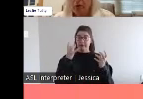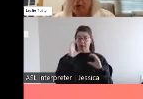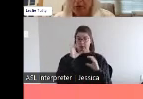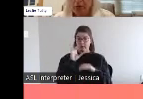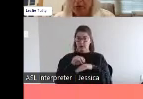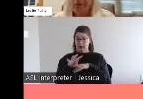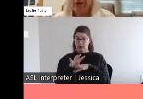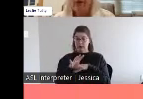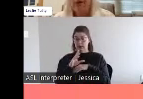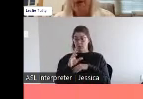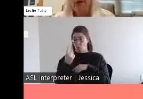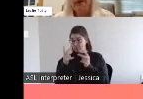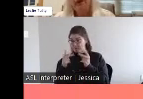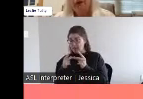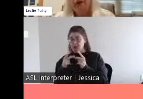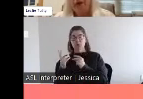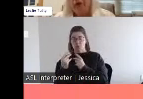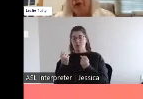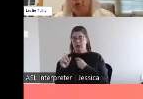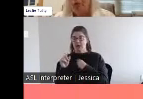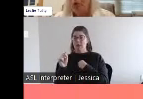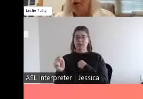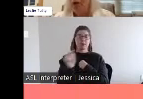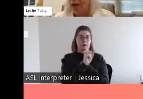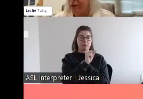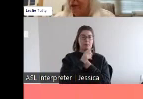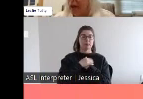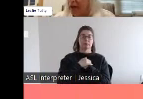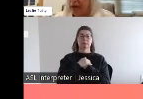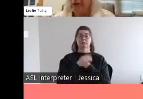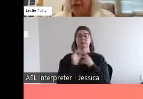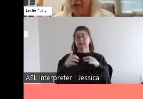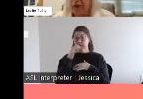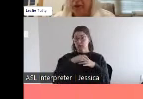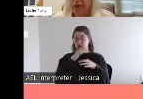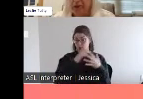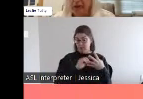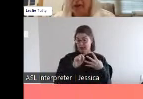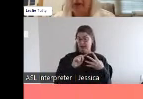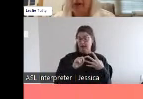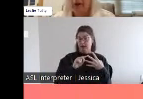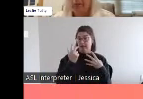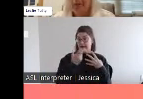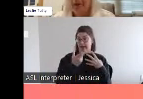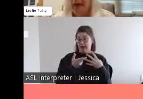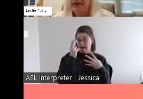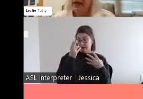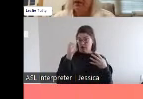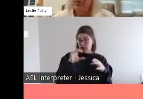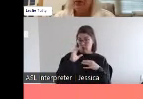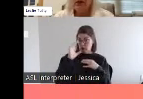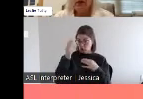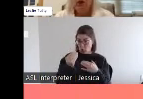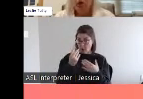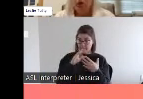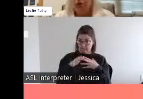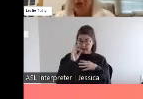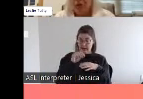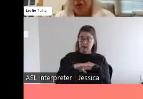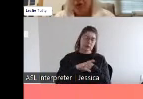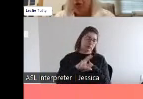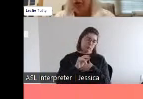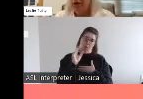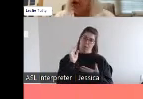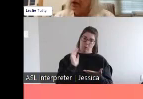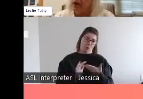cherché à obtenir des services de counseling, souvent auprès de plus d'une source. Les femmes autochtones étaient les moins susceptibles de chercher à obtenir du